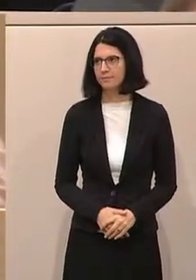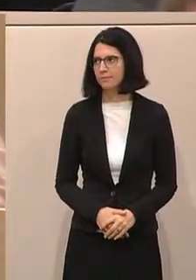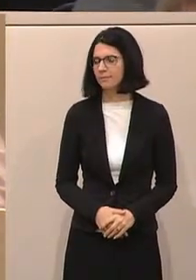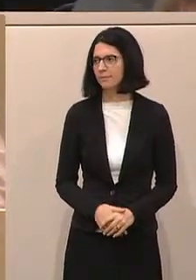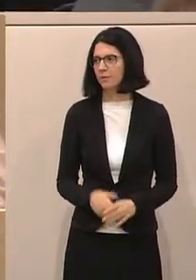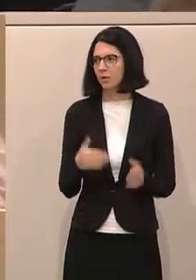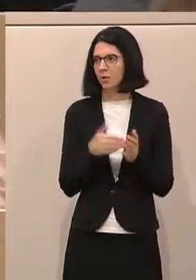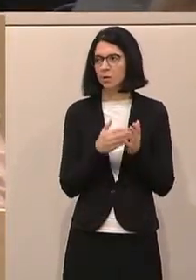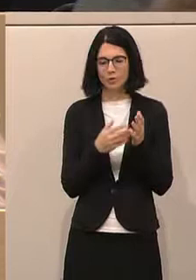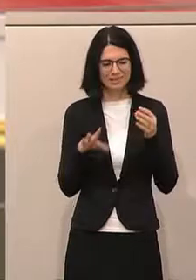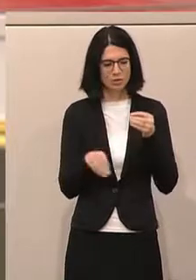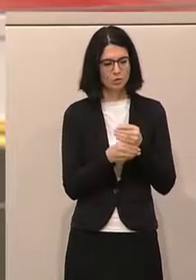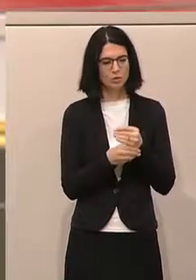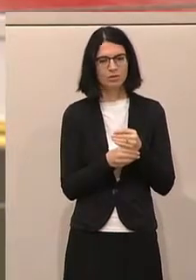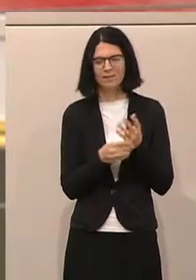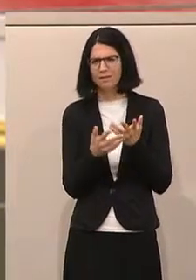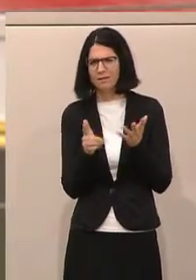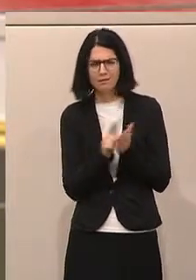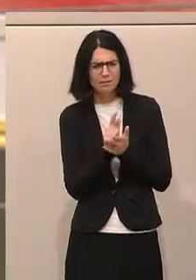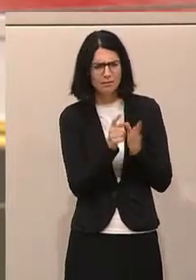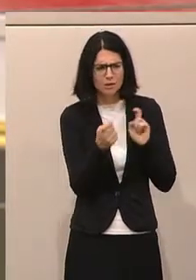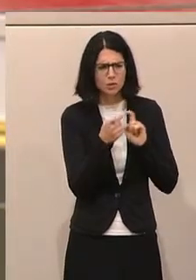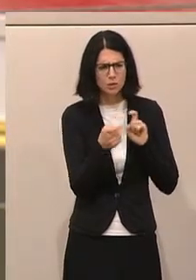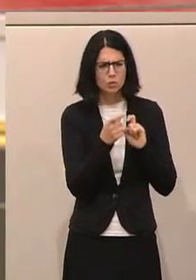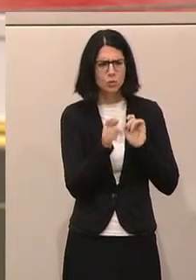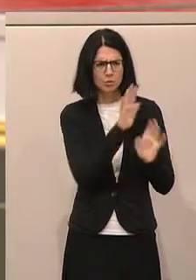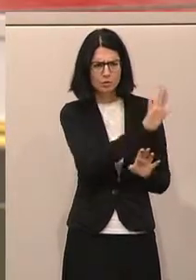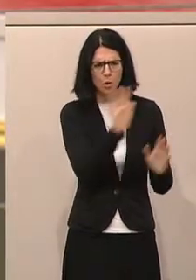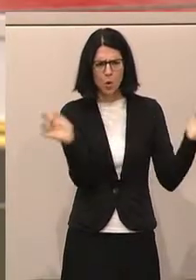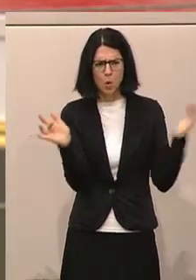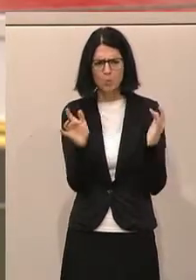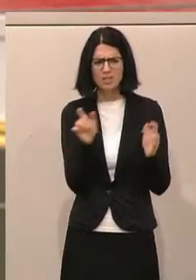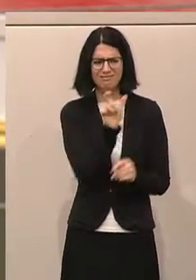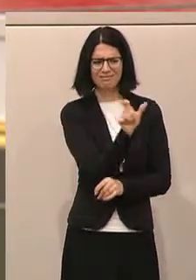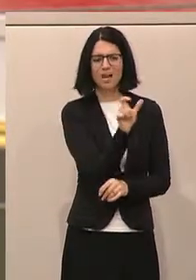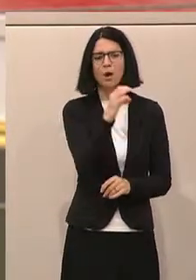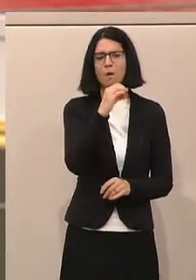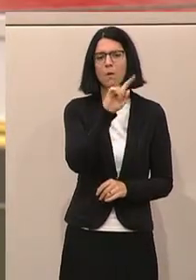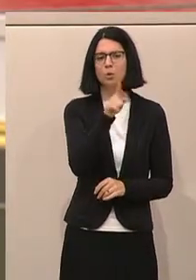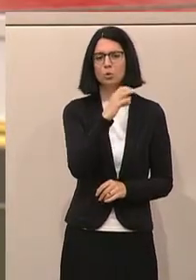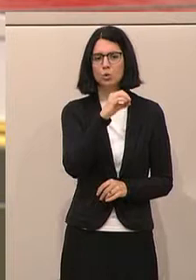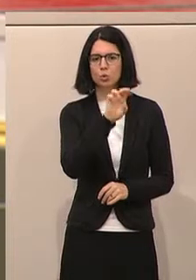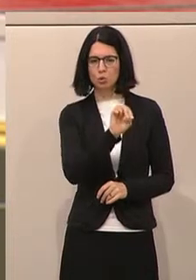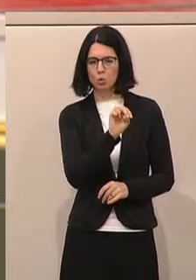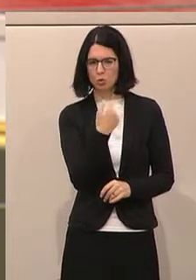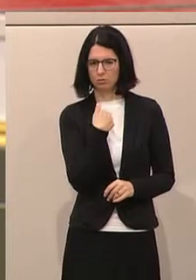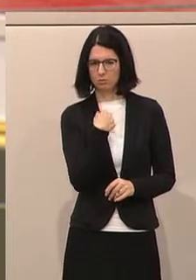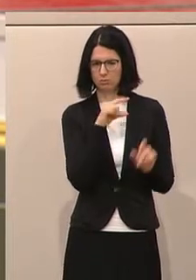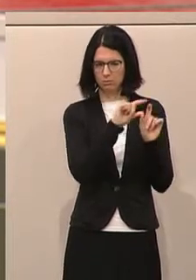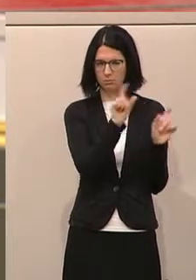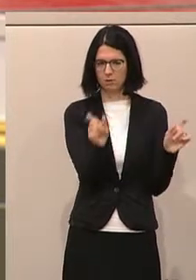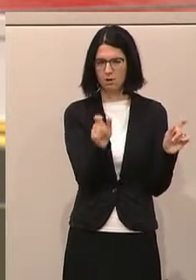Und eines auch noch zu guter Letzt. Es ist irgendwann einmal auch in dieser Debatte von Seiten der Opposition das Wort Ozon gefallen. Für mich ist